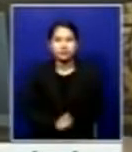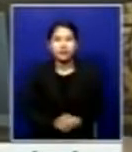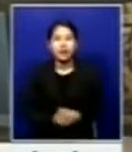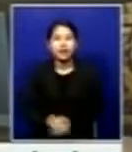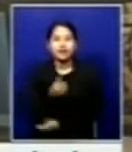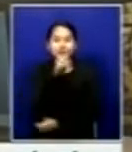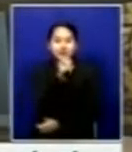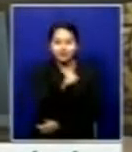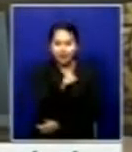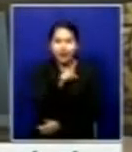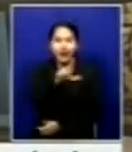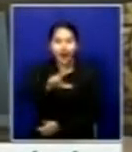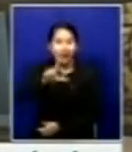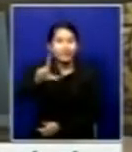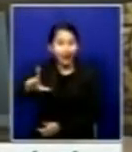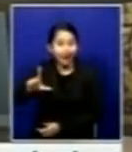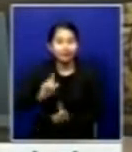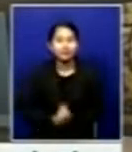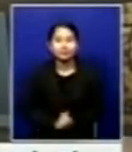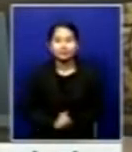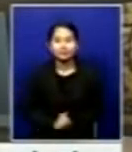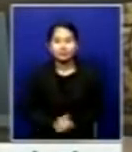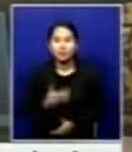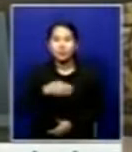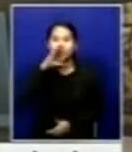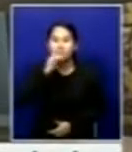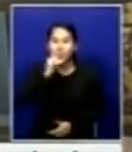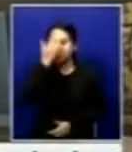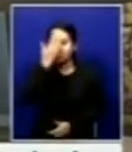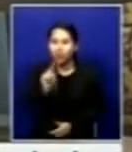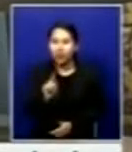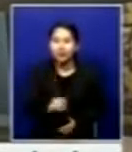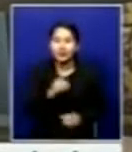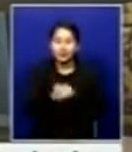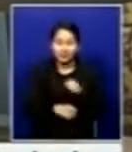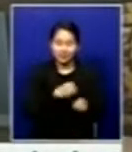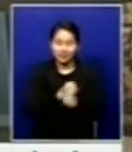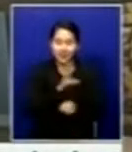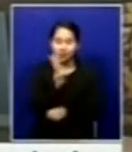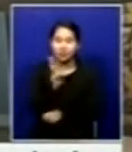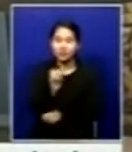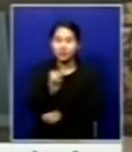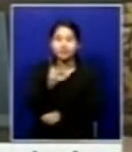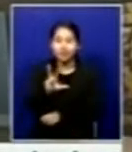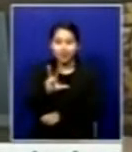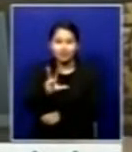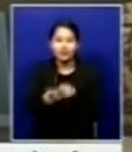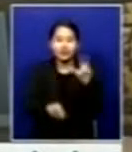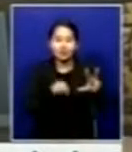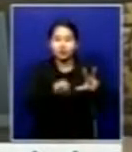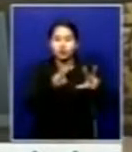ล้านล้านทำไมผมกล่าวอย่างนั้นครับปี63 3.2 ล้านล้